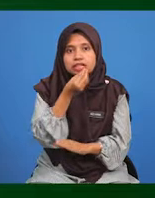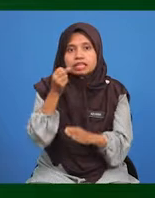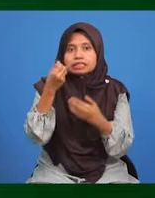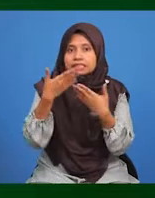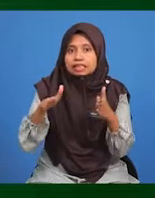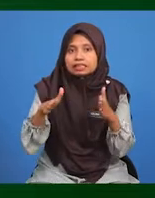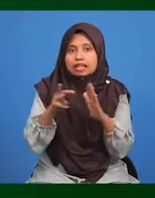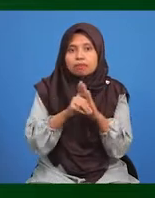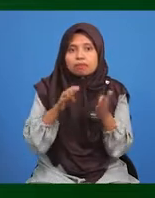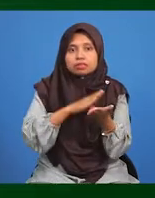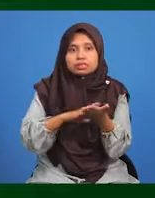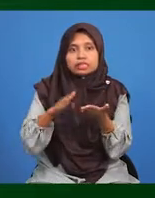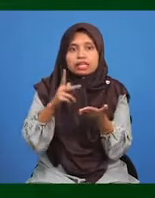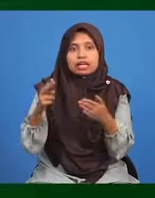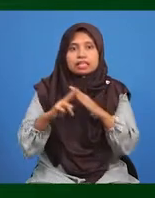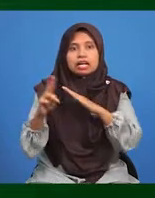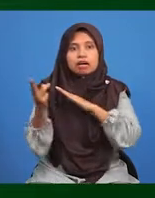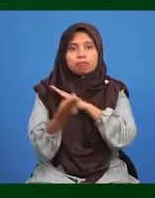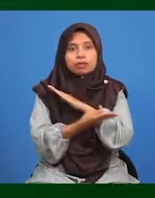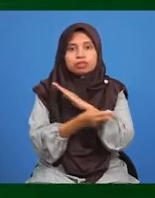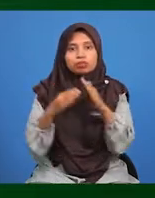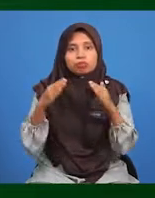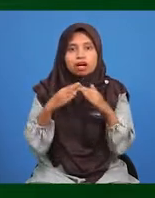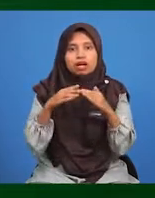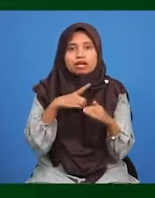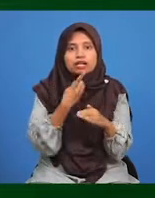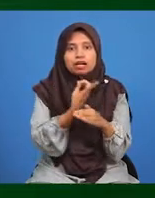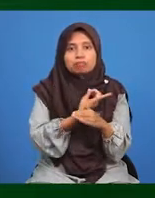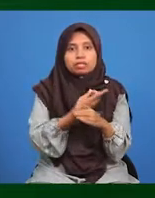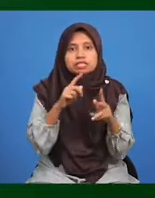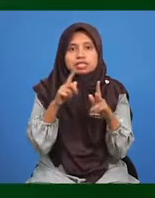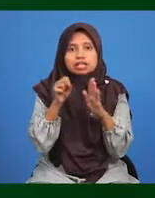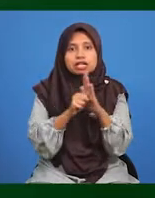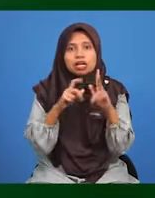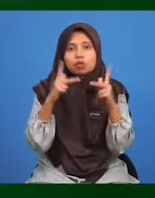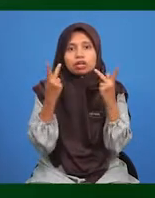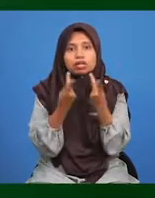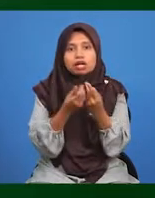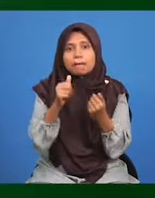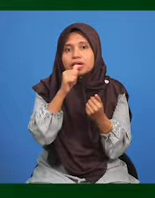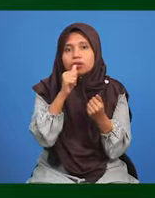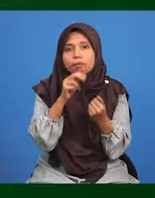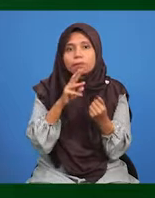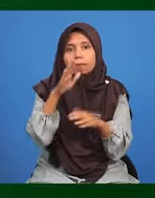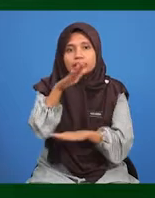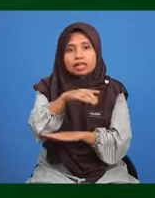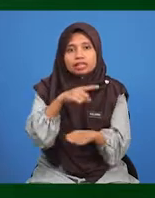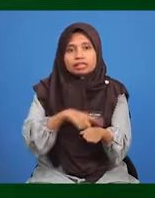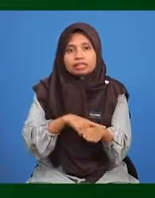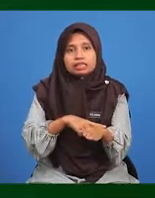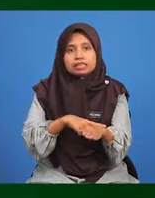rumah. Ibu menghidangkan kuih muih yang ditempah daripada